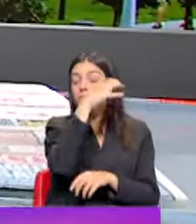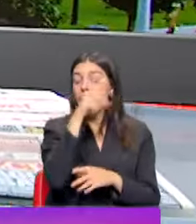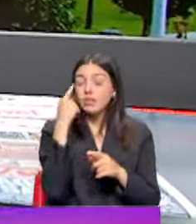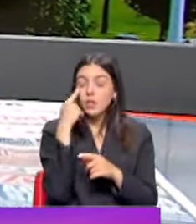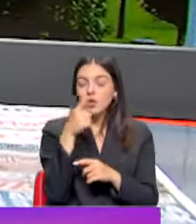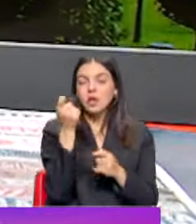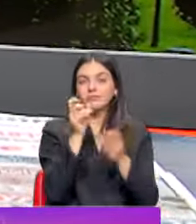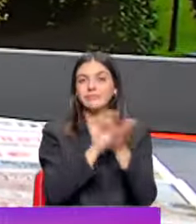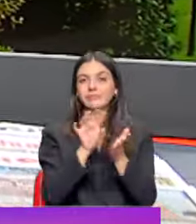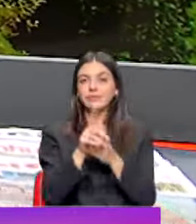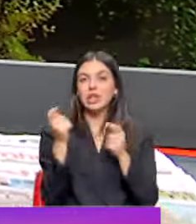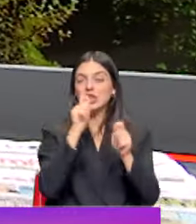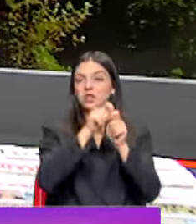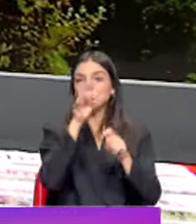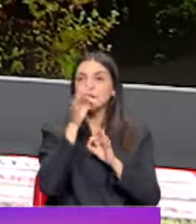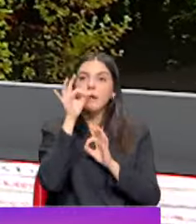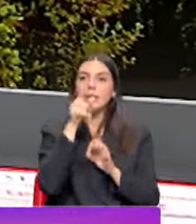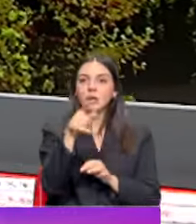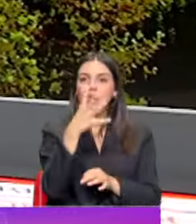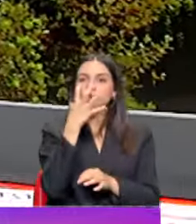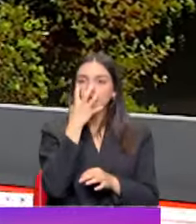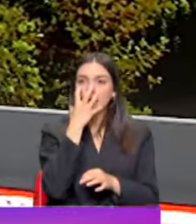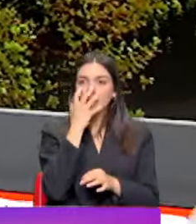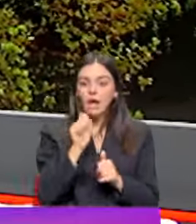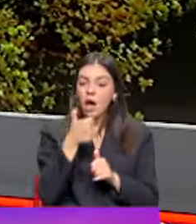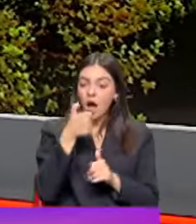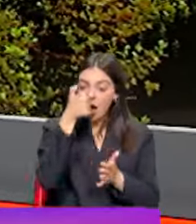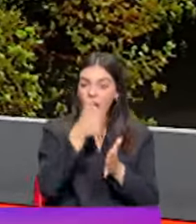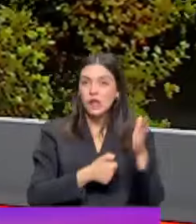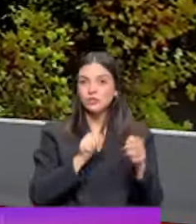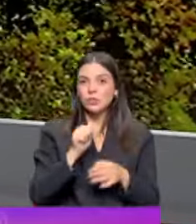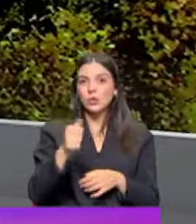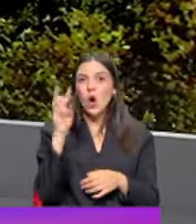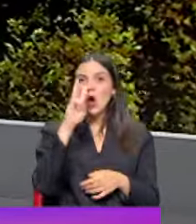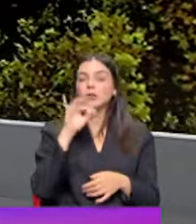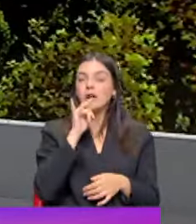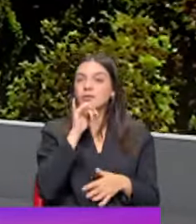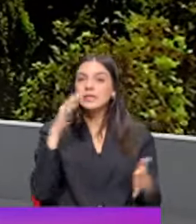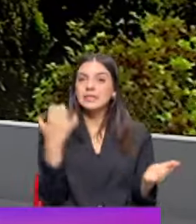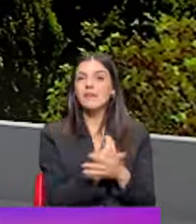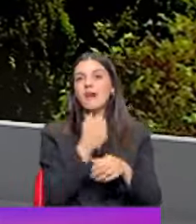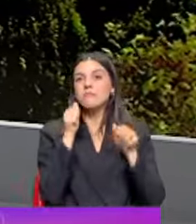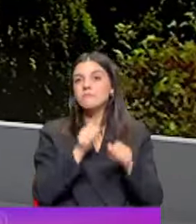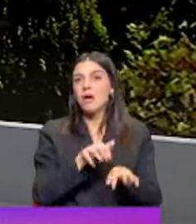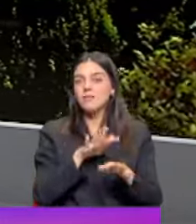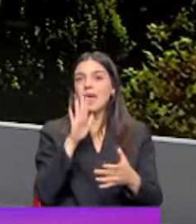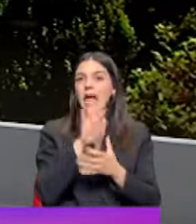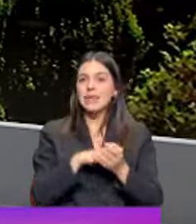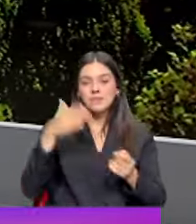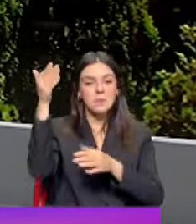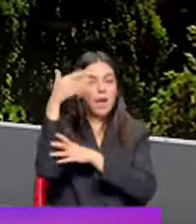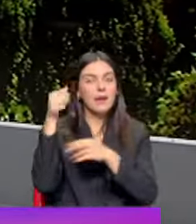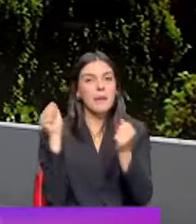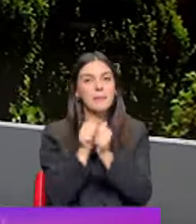işten çıkarılan işçilerin haberini, nöbetlerinin 6. gününde 30 Ağustos Zafer Bayramı'nda ellerindeki